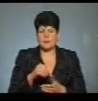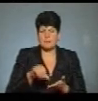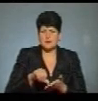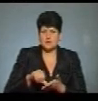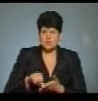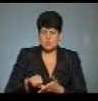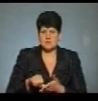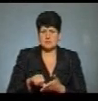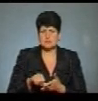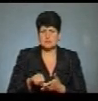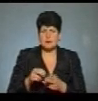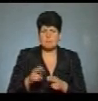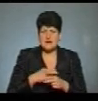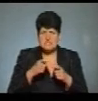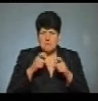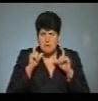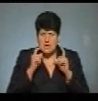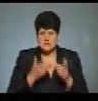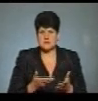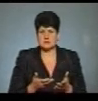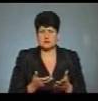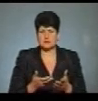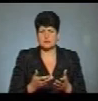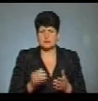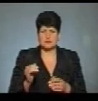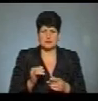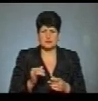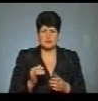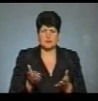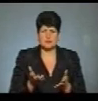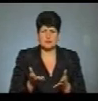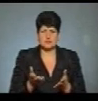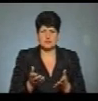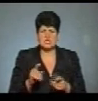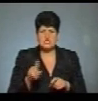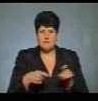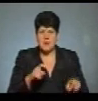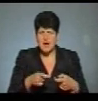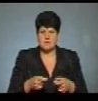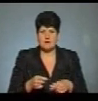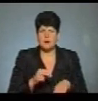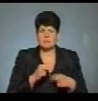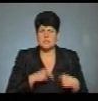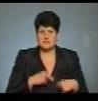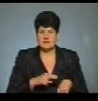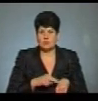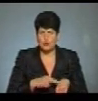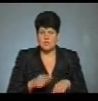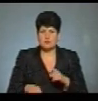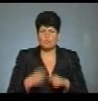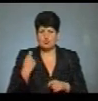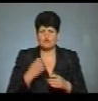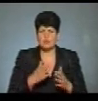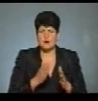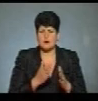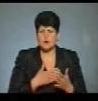присутність без маски, і там якісь чіпляння до працівників поліції, і там порушення громадського